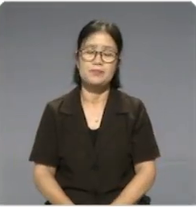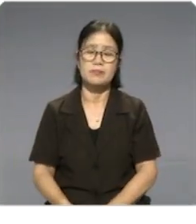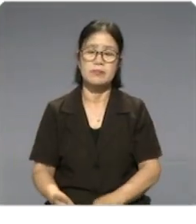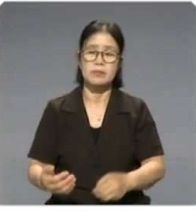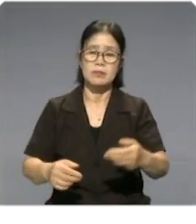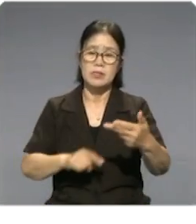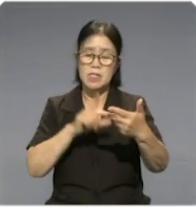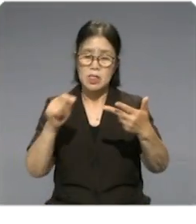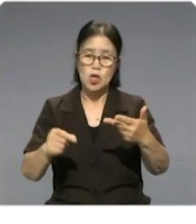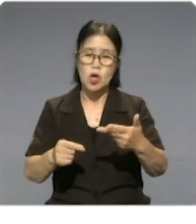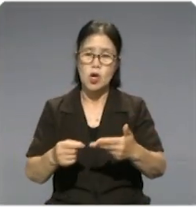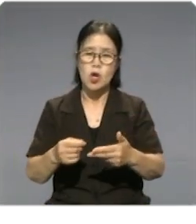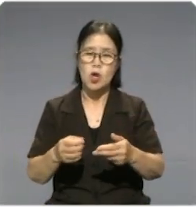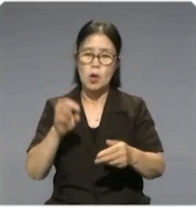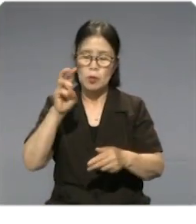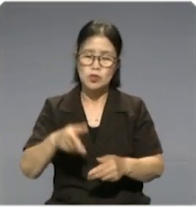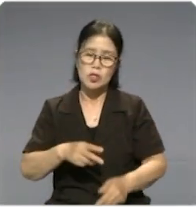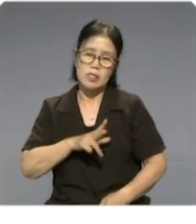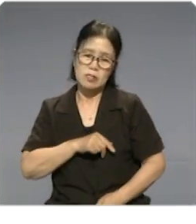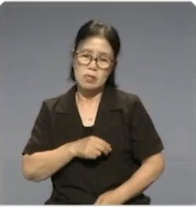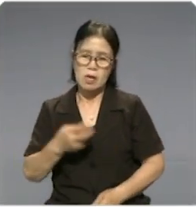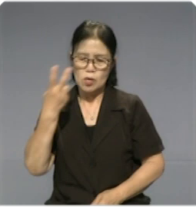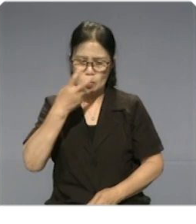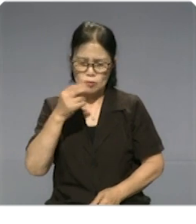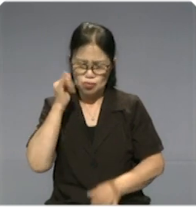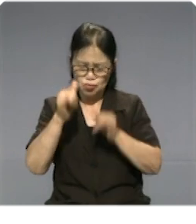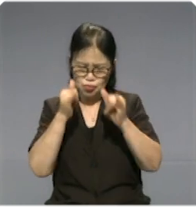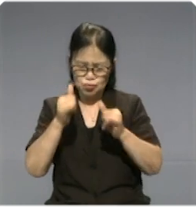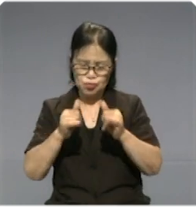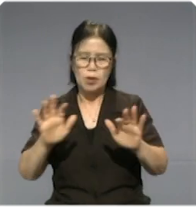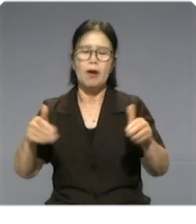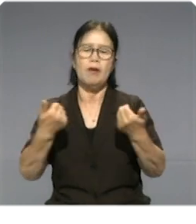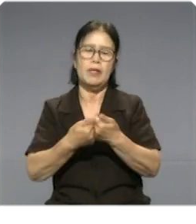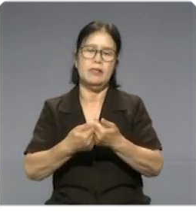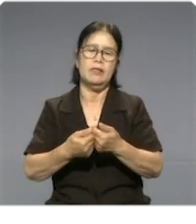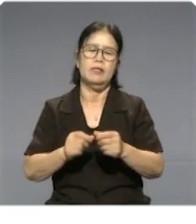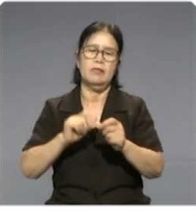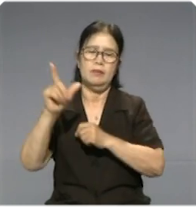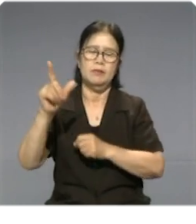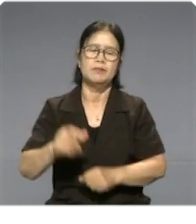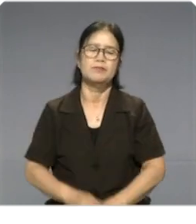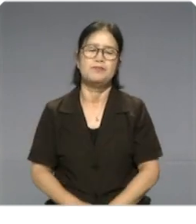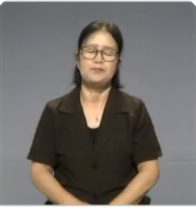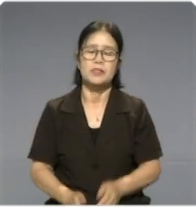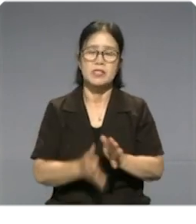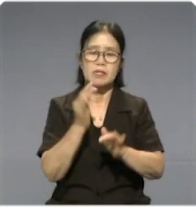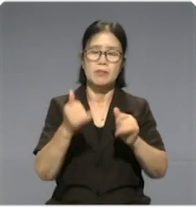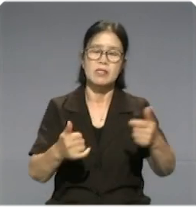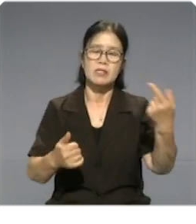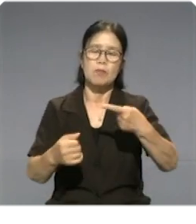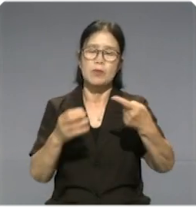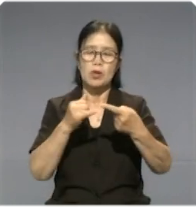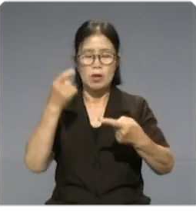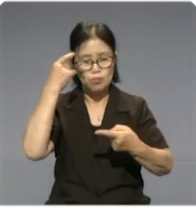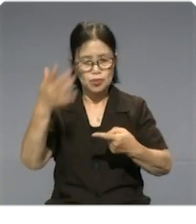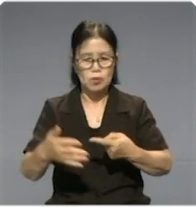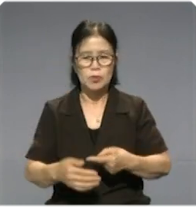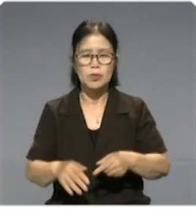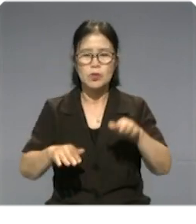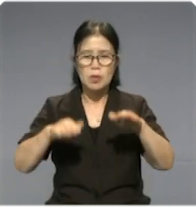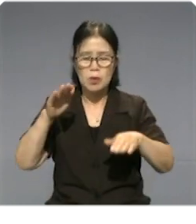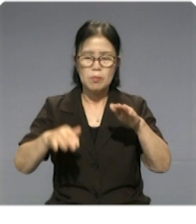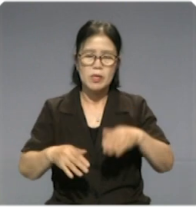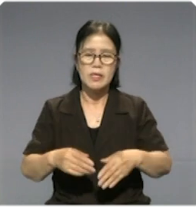지난달 포천시 의회 여론조사에서도 반대가 꽤 나왔습니다. 시민 1,000명에게 물어보니 오차범위